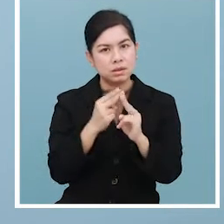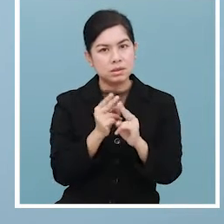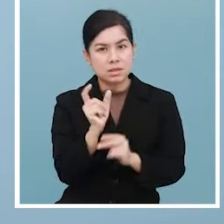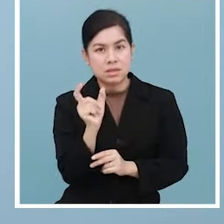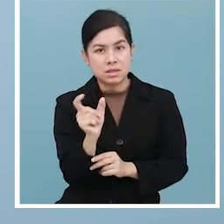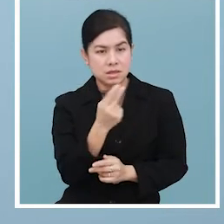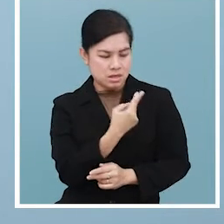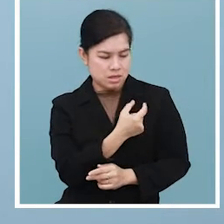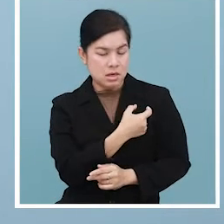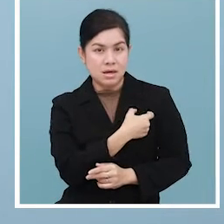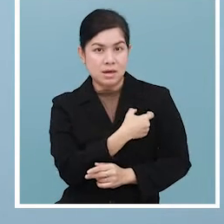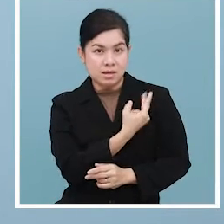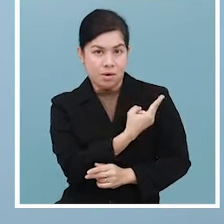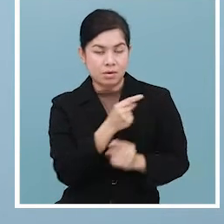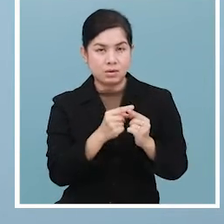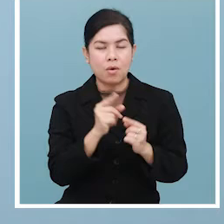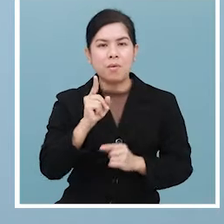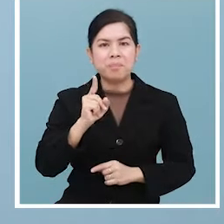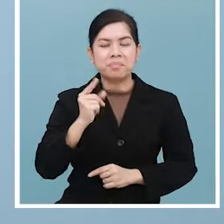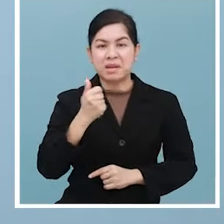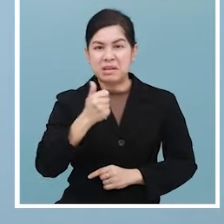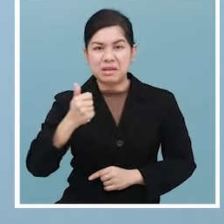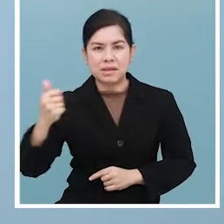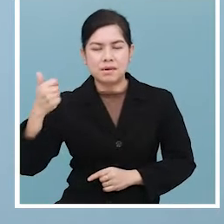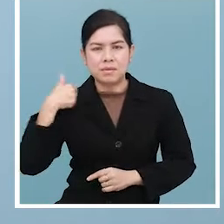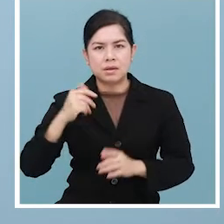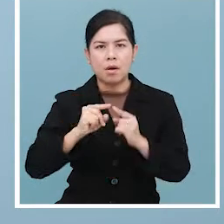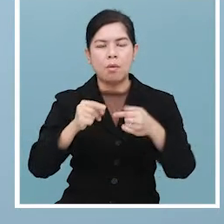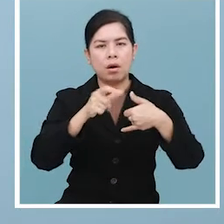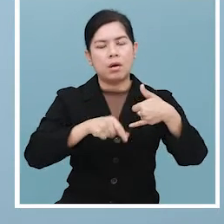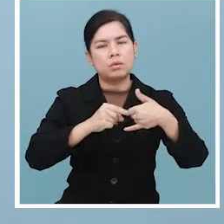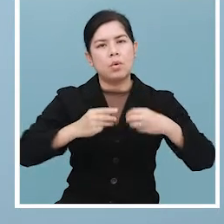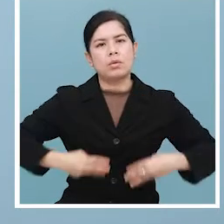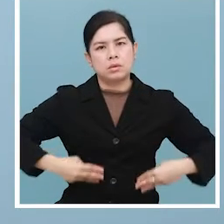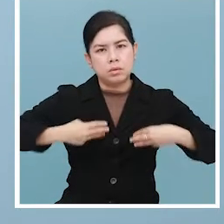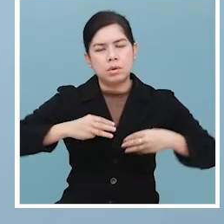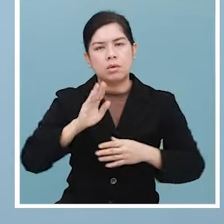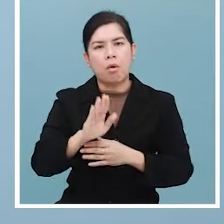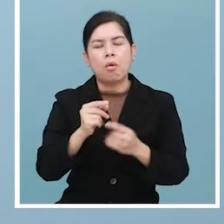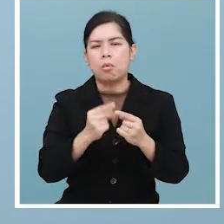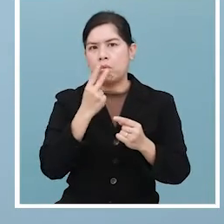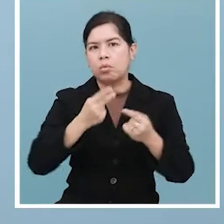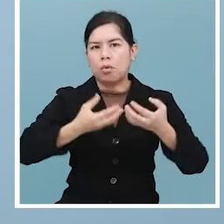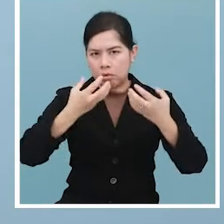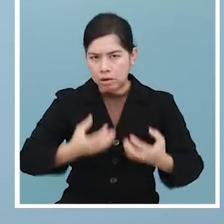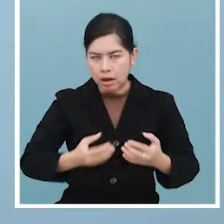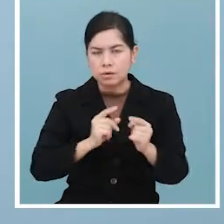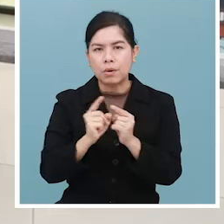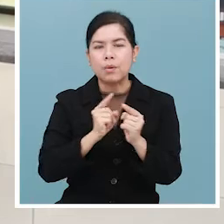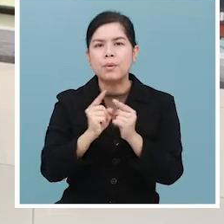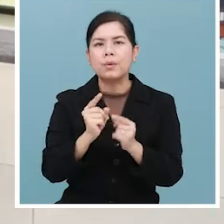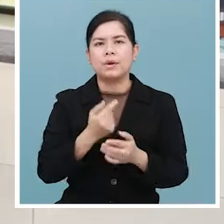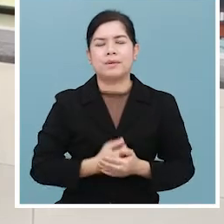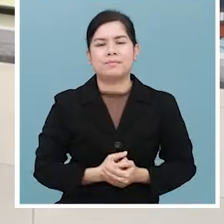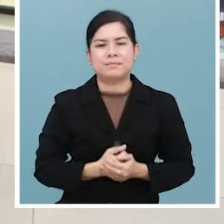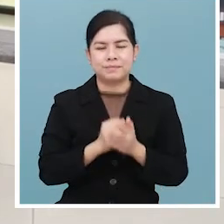ยยิ้มแต่ว่าชีวิตของพี่ท่านก็แหมสุดโต่งเหมือนกันนะจนทุกวันนี้นี่ป่วยด้วยโรคอะไรบ้างเดี๋ยวเราต้องคุยกันนะคะกับพี่ผัดไทยส